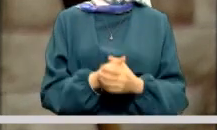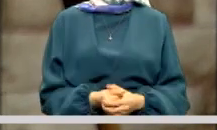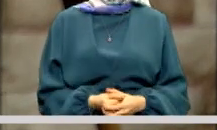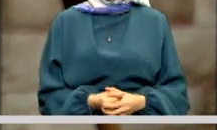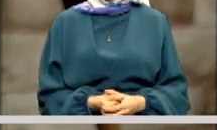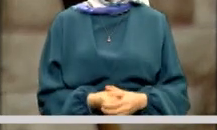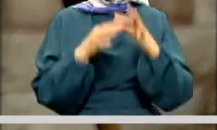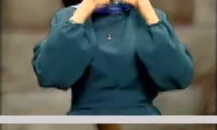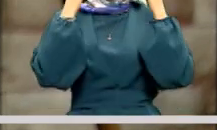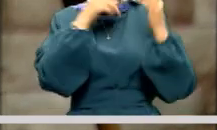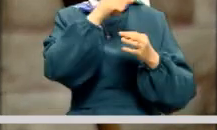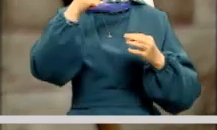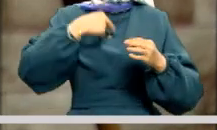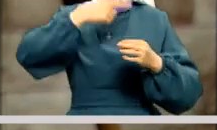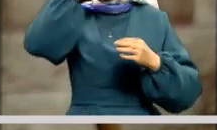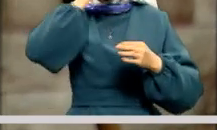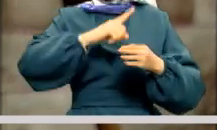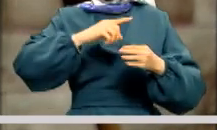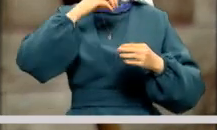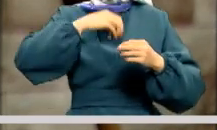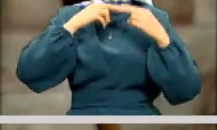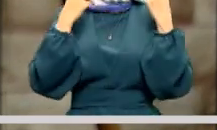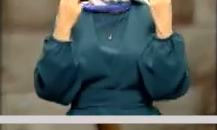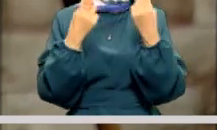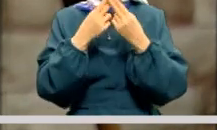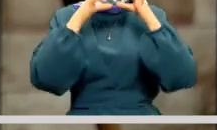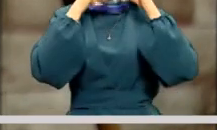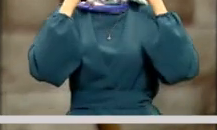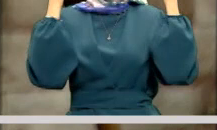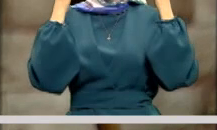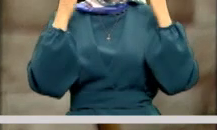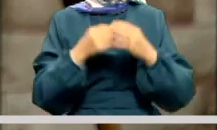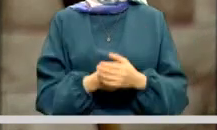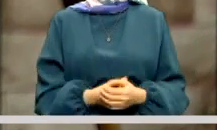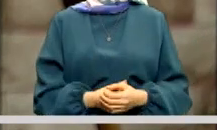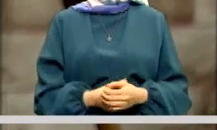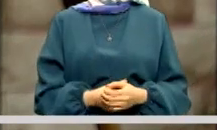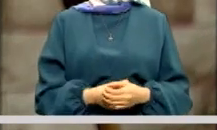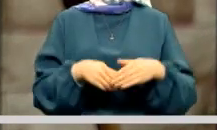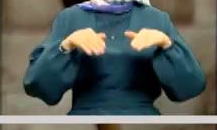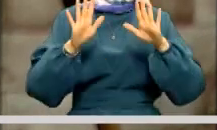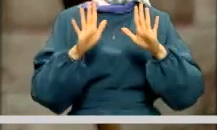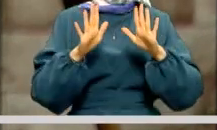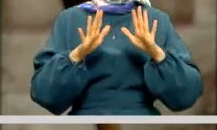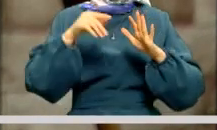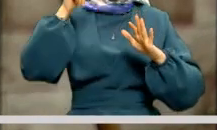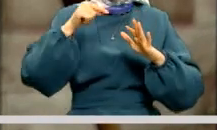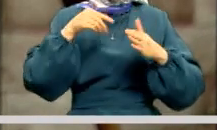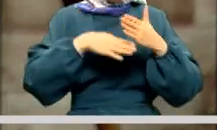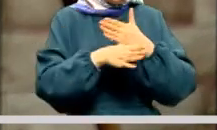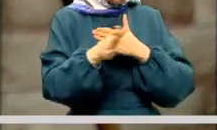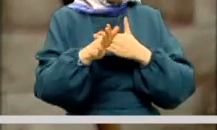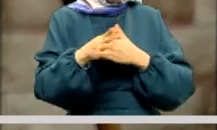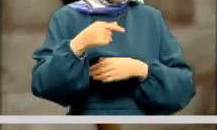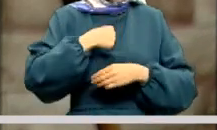bahtiyarlık bizi sadece iş dünyamızdaki huzurumuzla mutmain olmamızla değil buradan çıktığımda